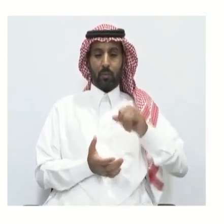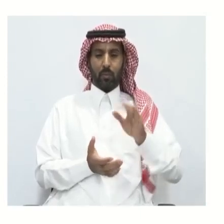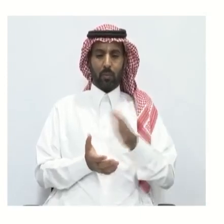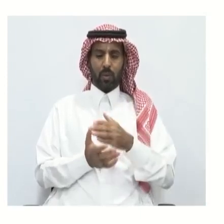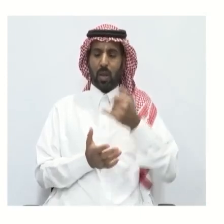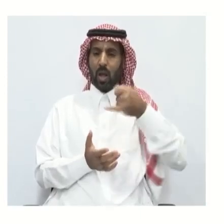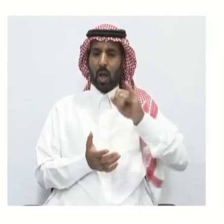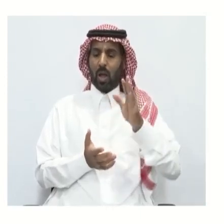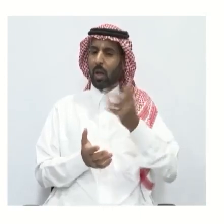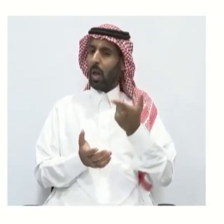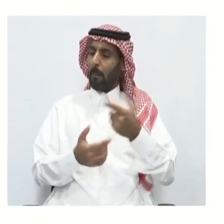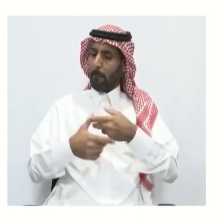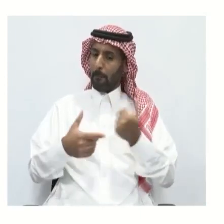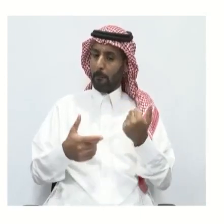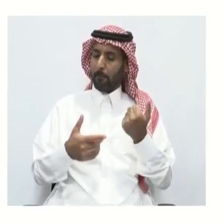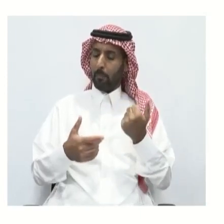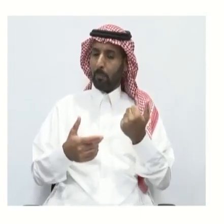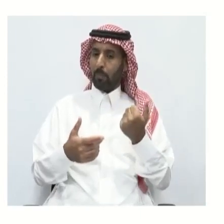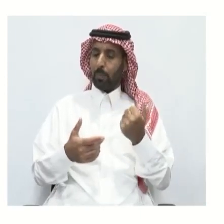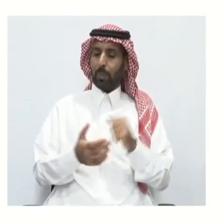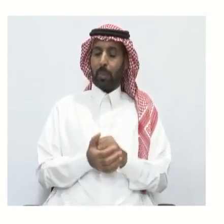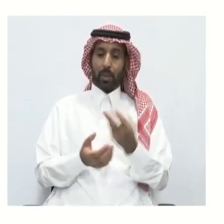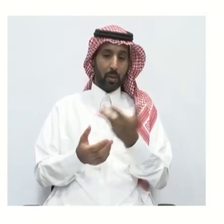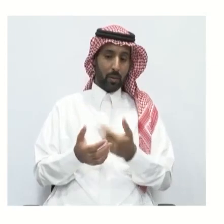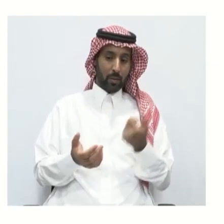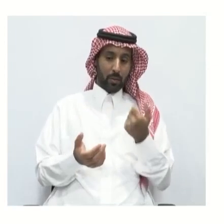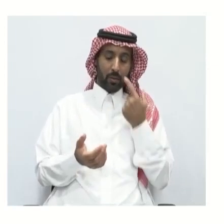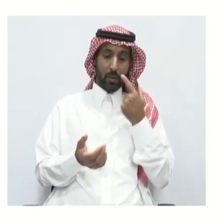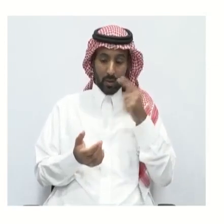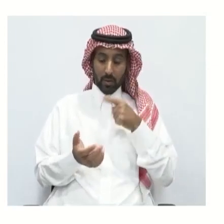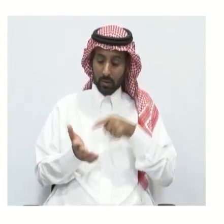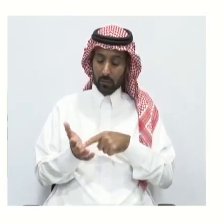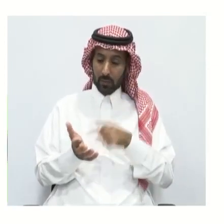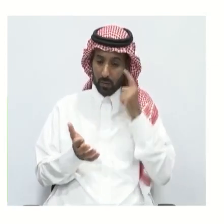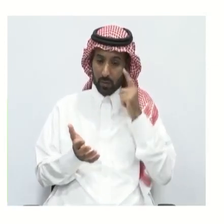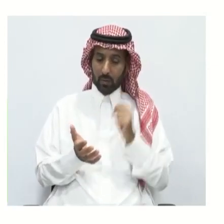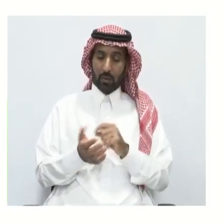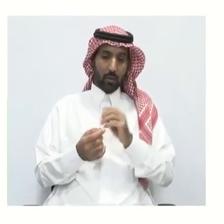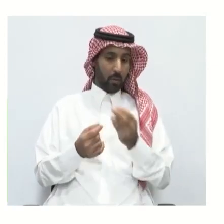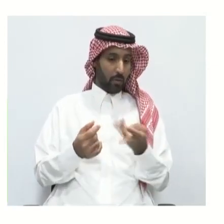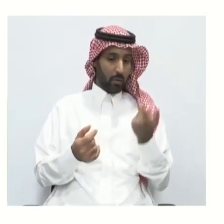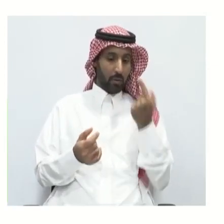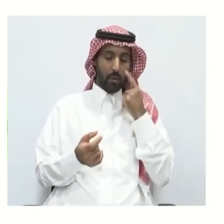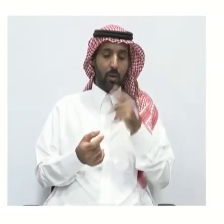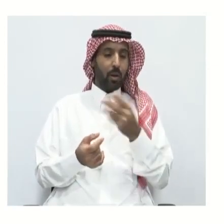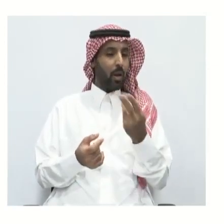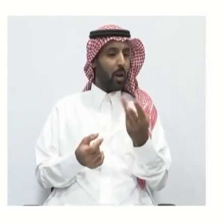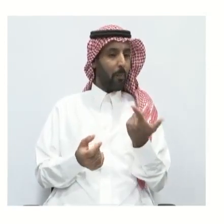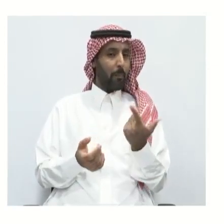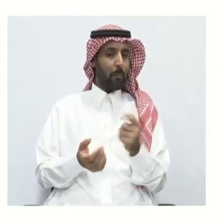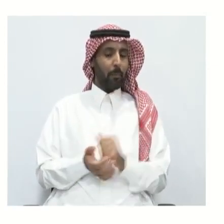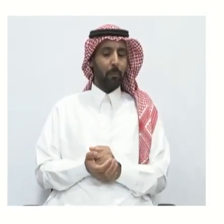الزنك هنا هو الناتج بالتالي سيكون هو المردود النظري اذا لابد من حساب عدد مولاته